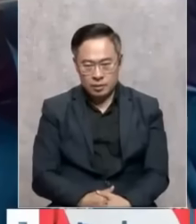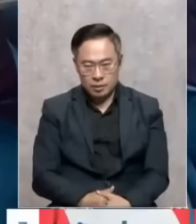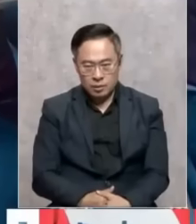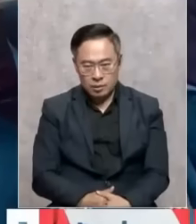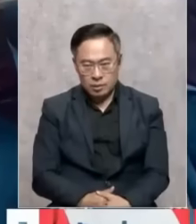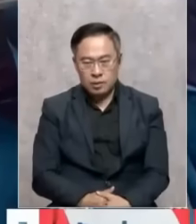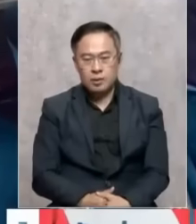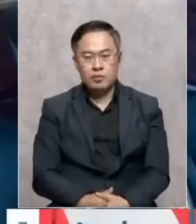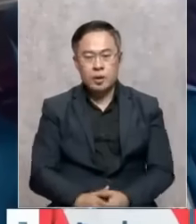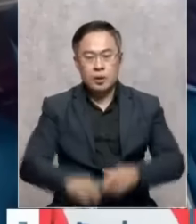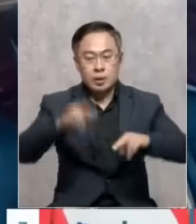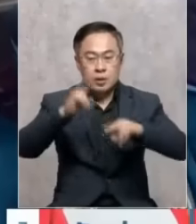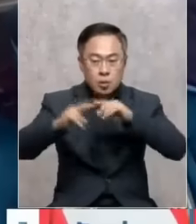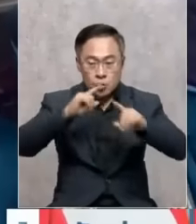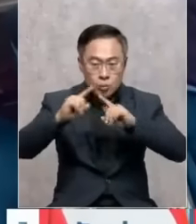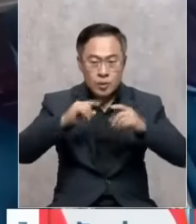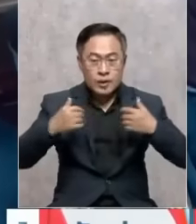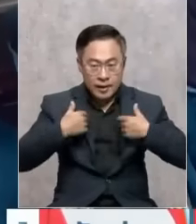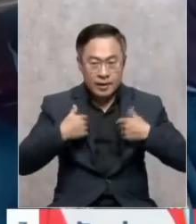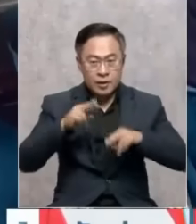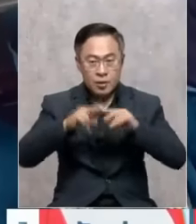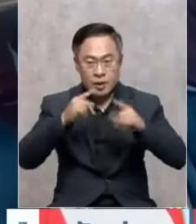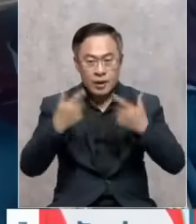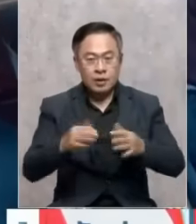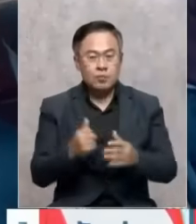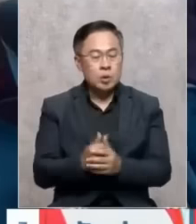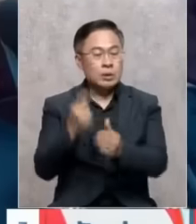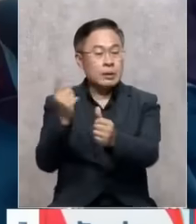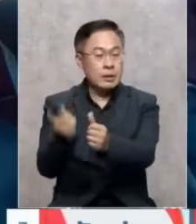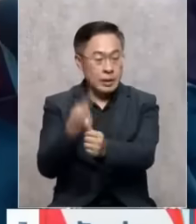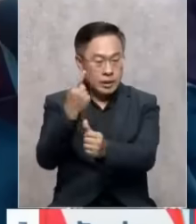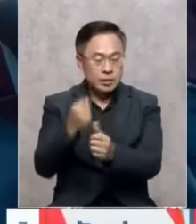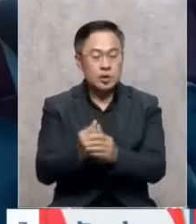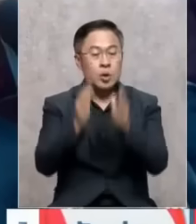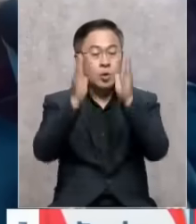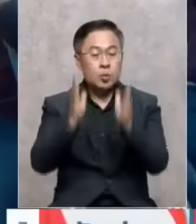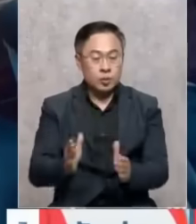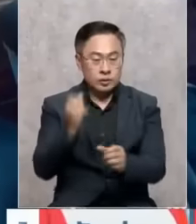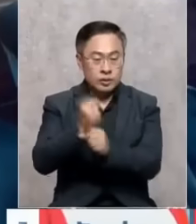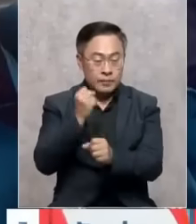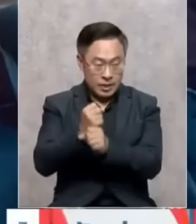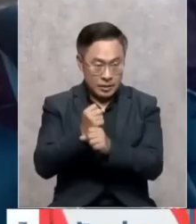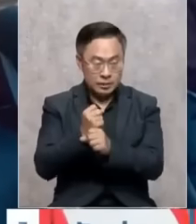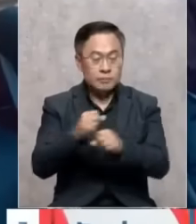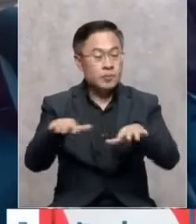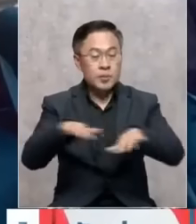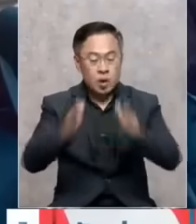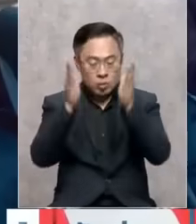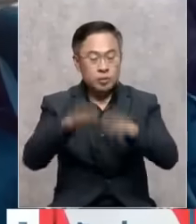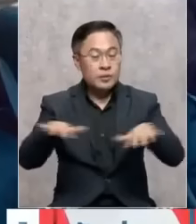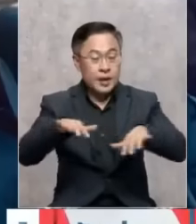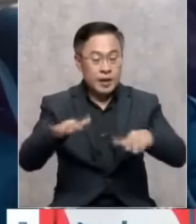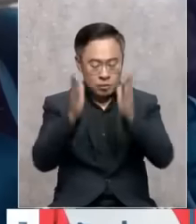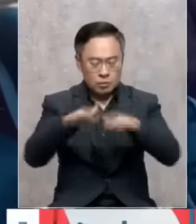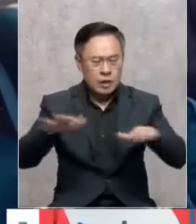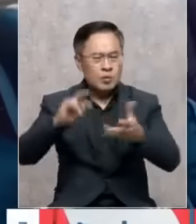พลอากาศเอกสุกัมพลนะคะทางพลอากาศเอกสุกัมพลบอกว่านี่เป็นครั้งแรกที่พลเรือนแท้ๆมาคุมกระทรวงกลาโหมคุณสุ